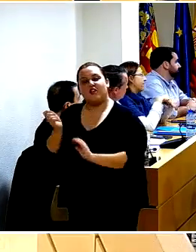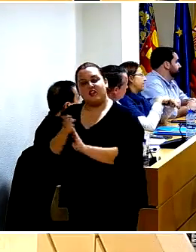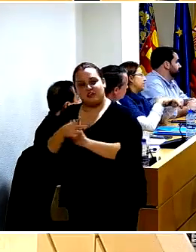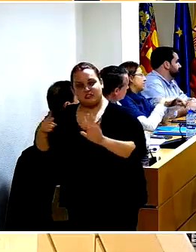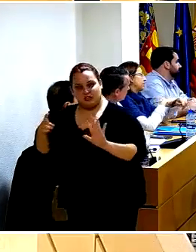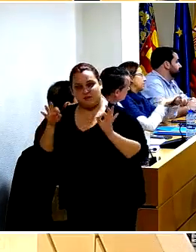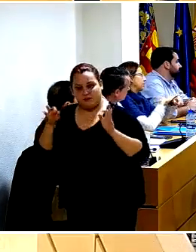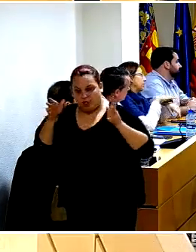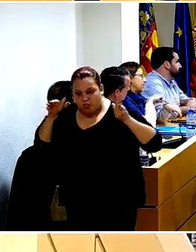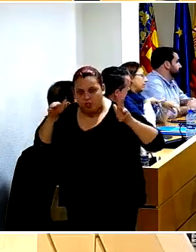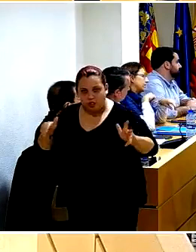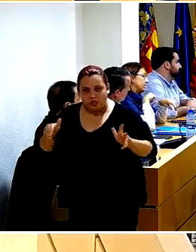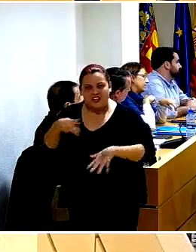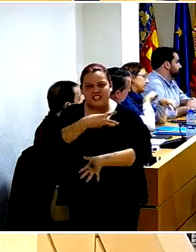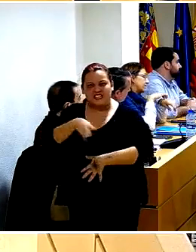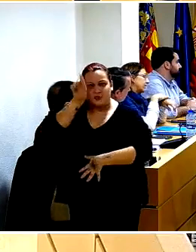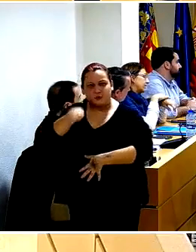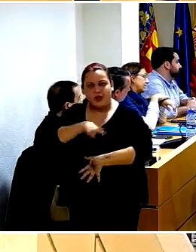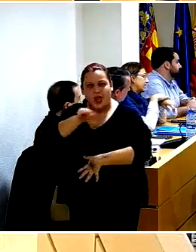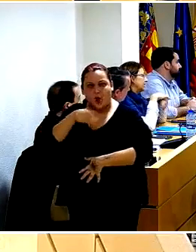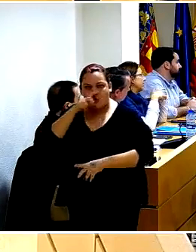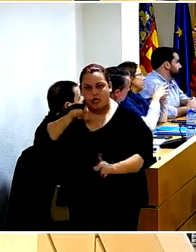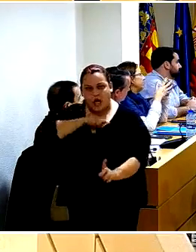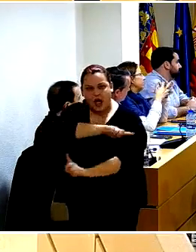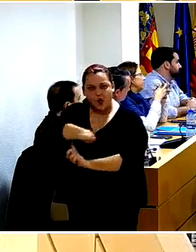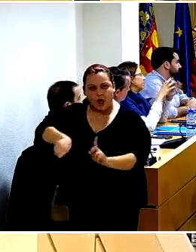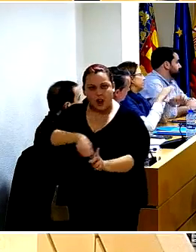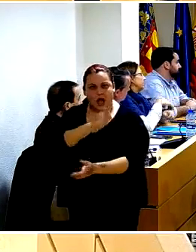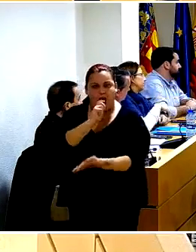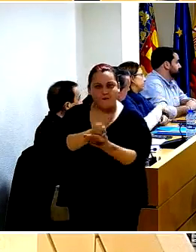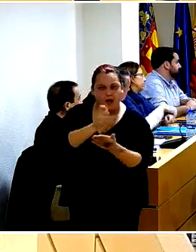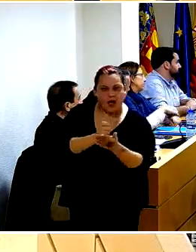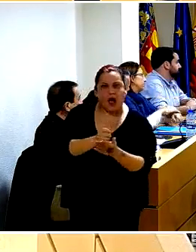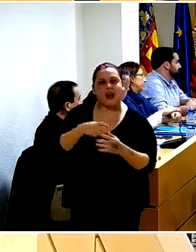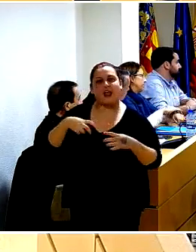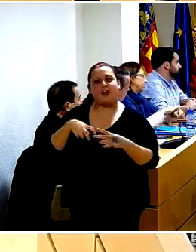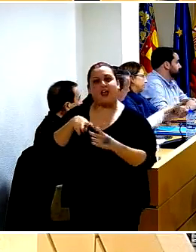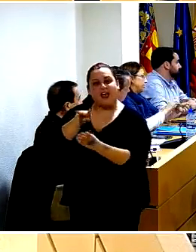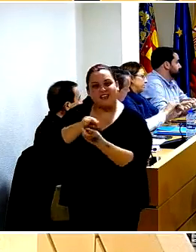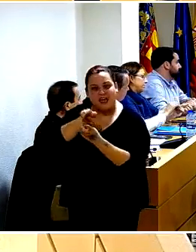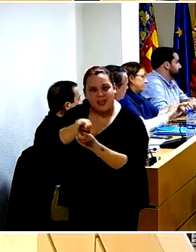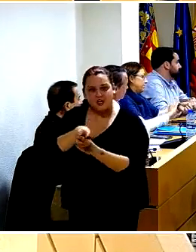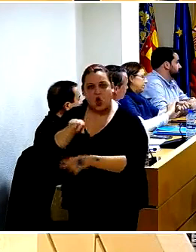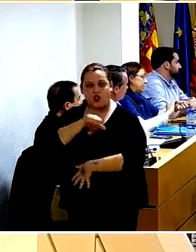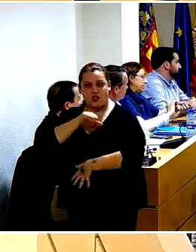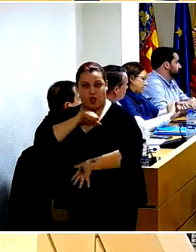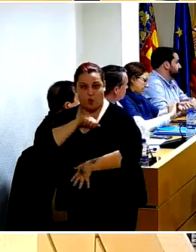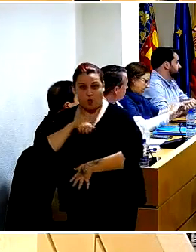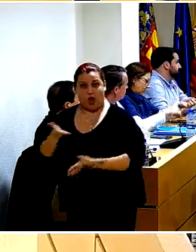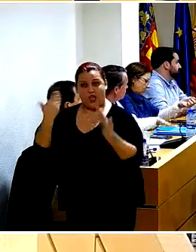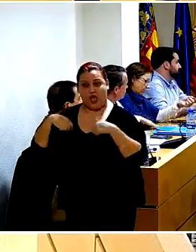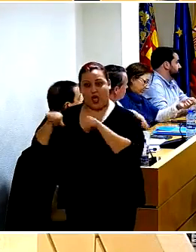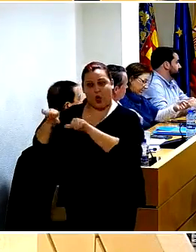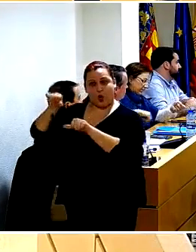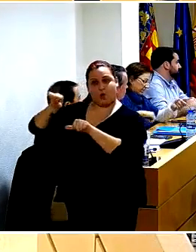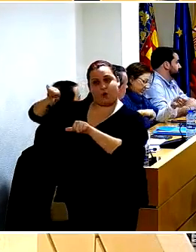dedicava 300.000 euros anuals a pagar als bancs els interessos dels deutes que ell mateixa